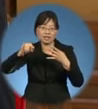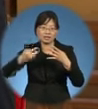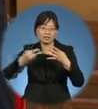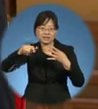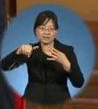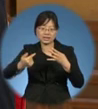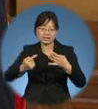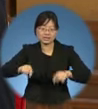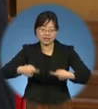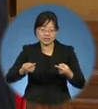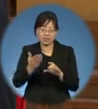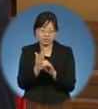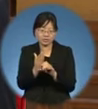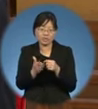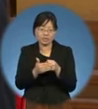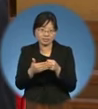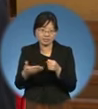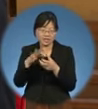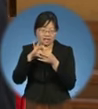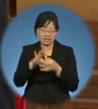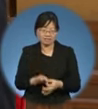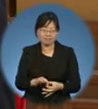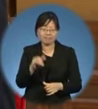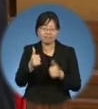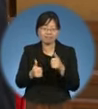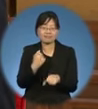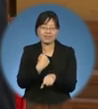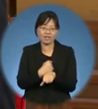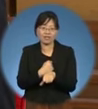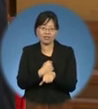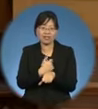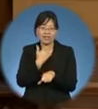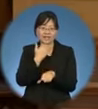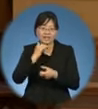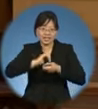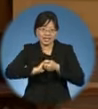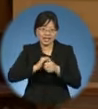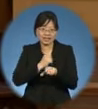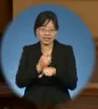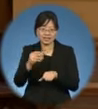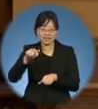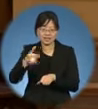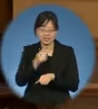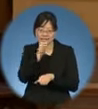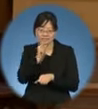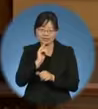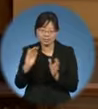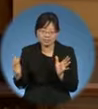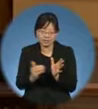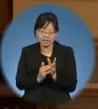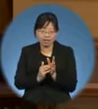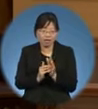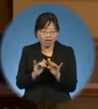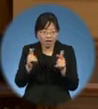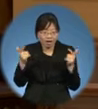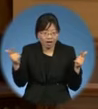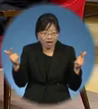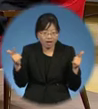아, 그래요. 계속해서 경기를 하고 연령 제한을 둔 리그들이 있습니까? 아니요.